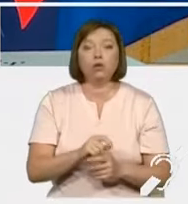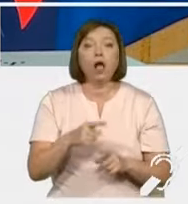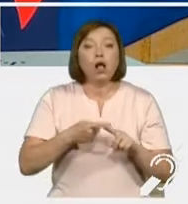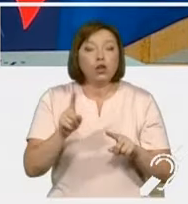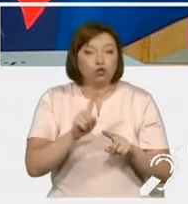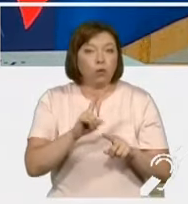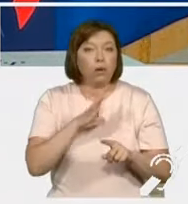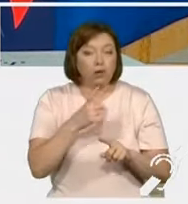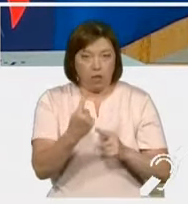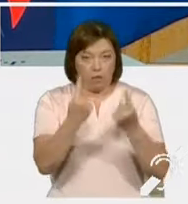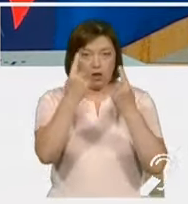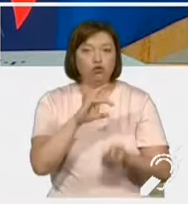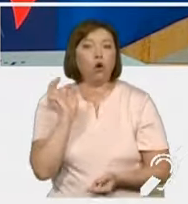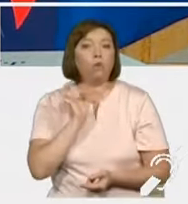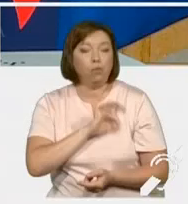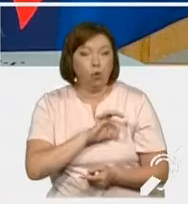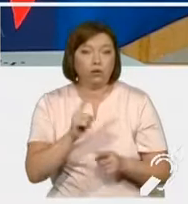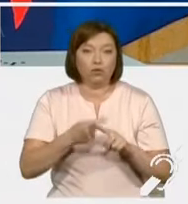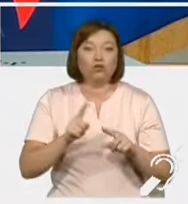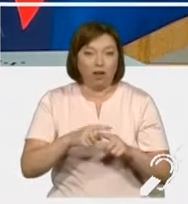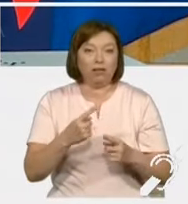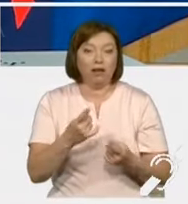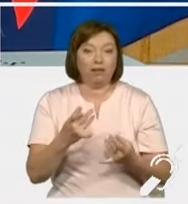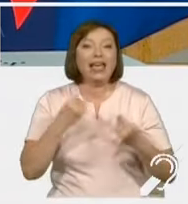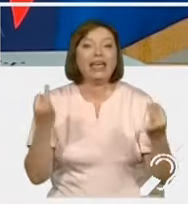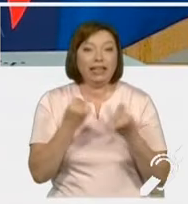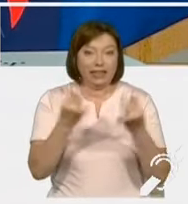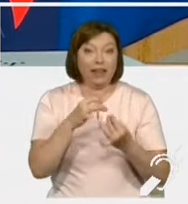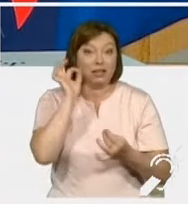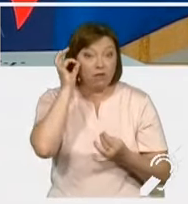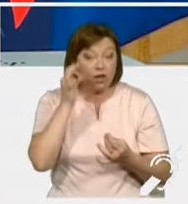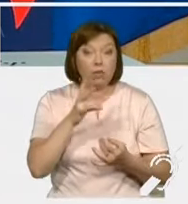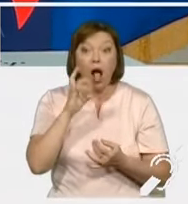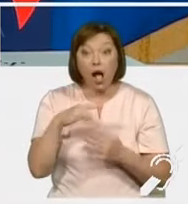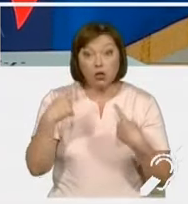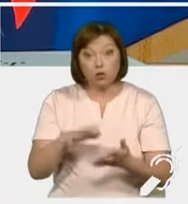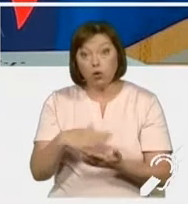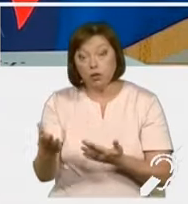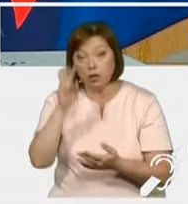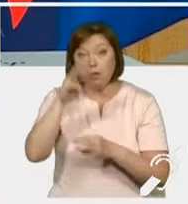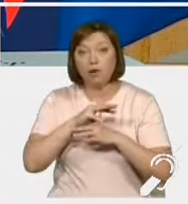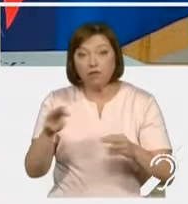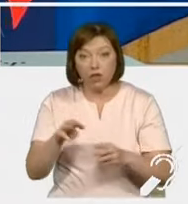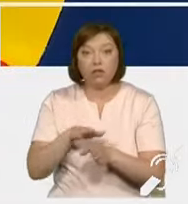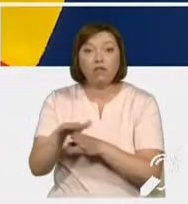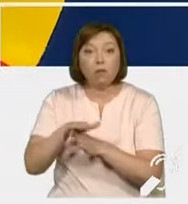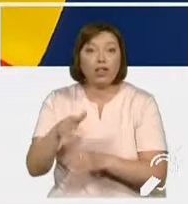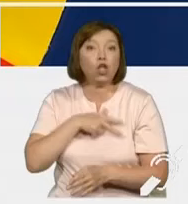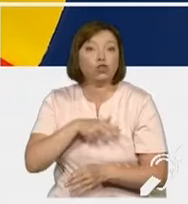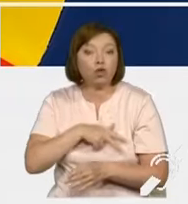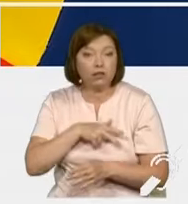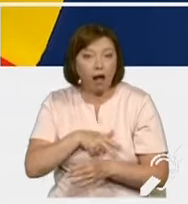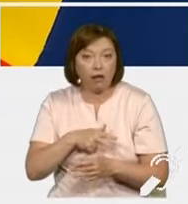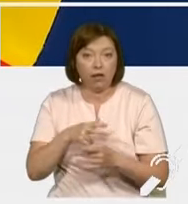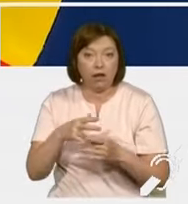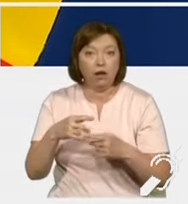profit, profituri foarte înalte, fiindcă asta este interesul agenților economici, dar pe de altă parte, guvernul implementează politici sociale, fiindcă